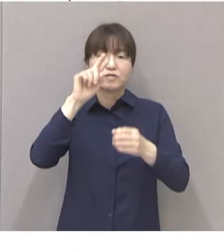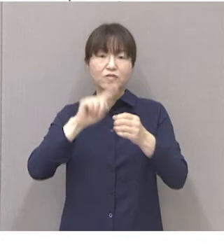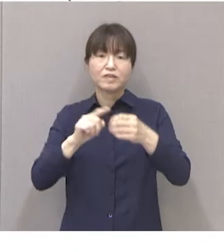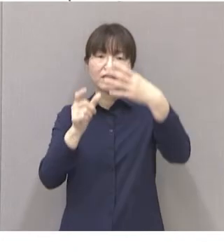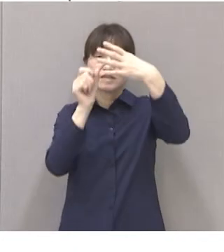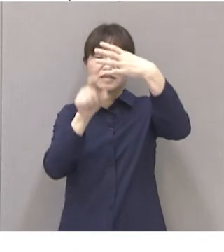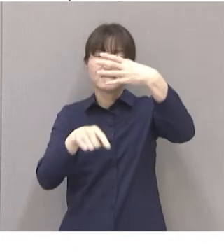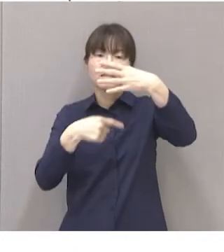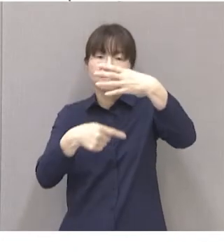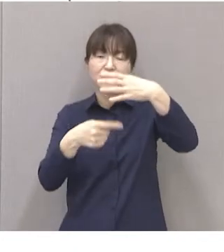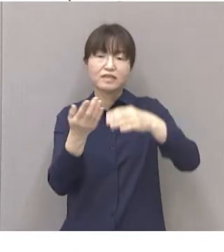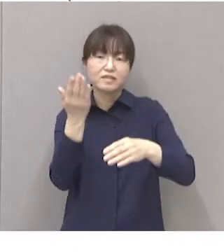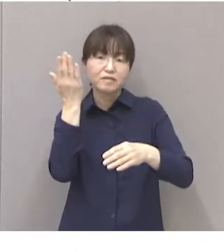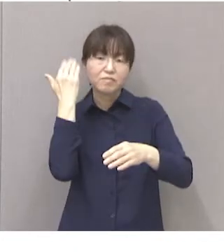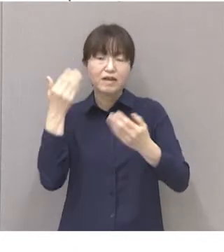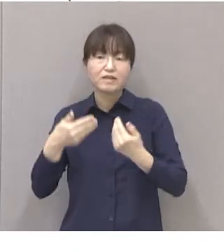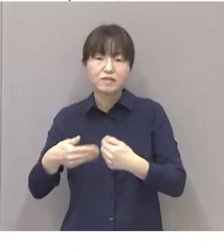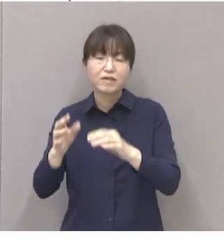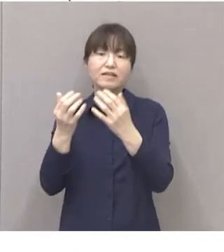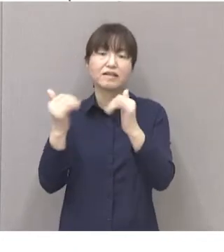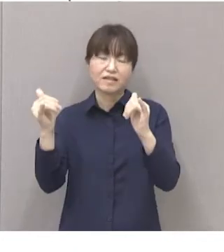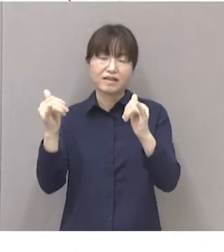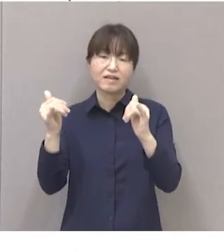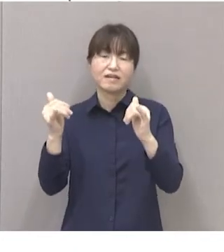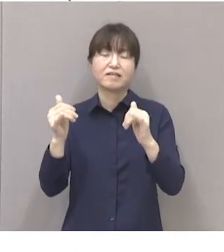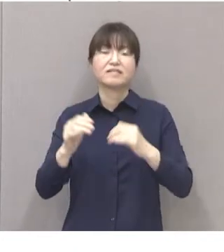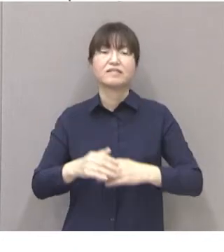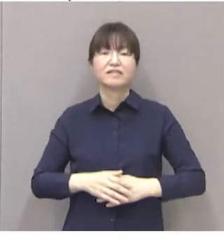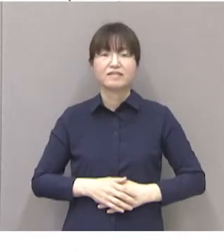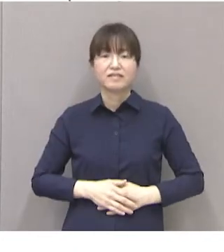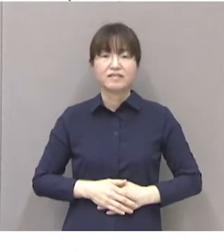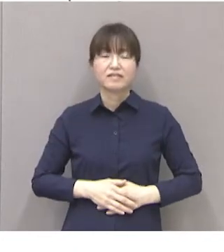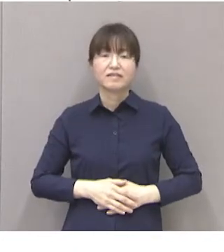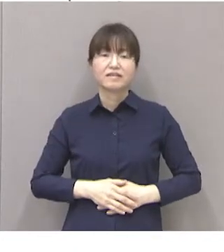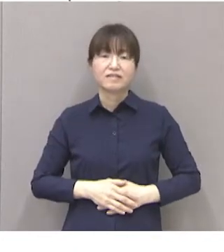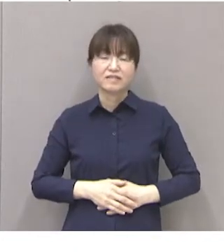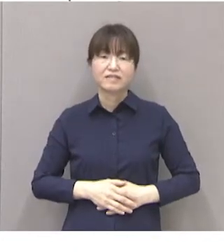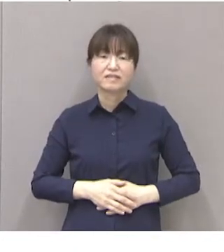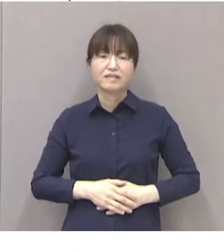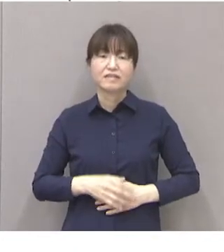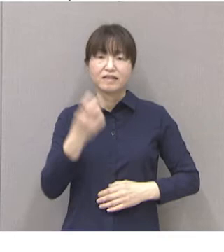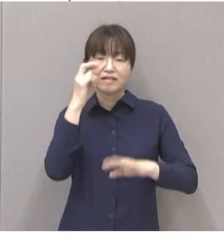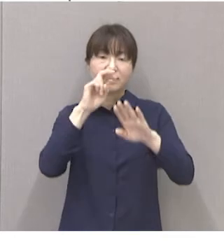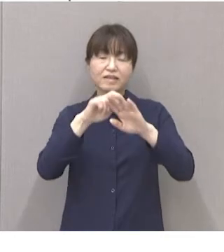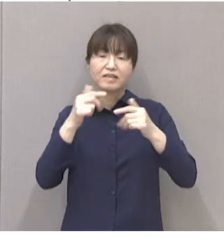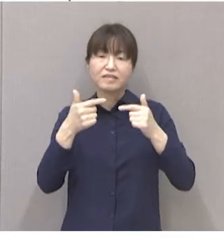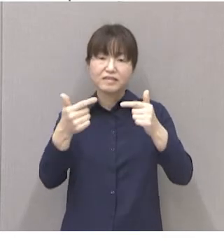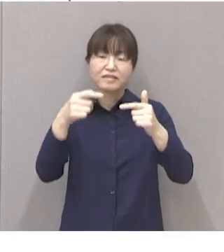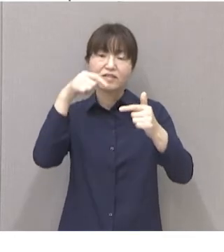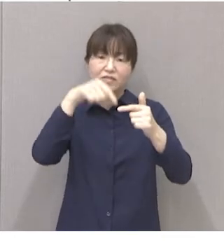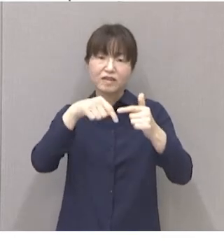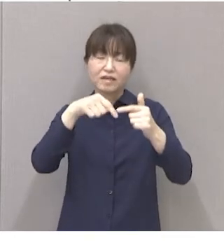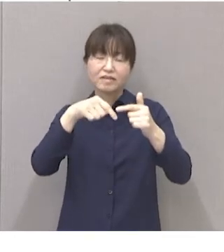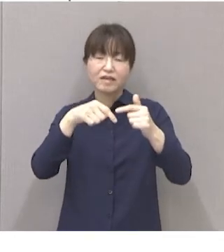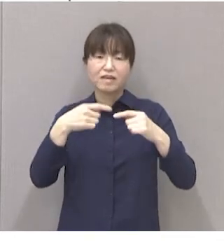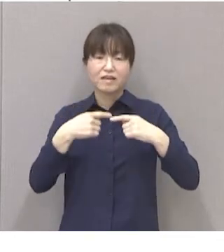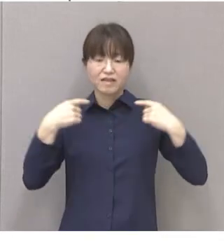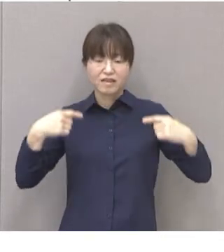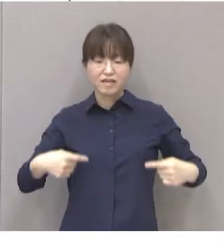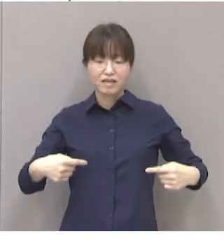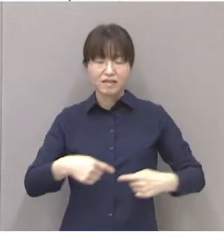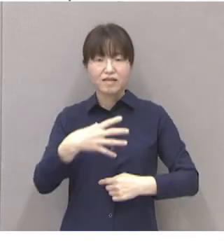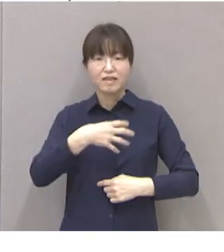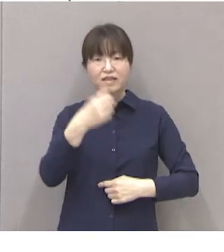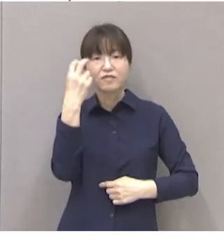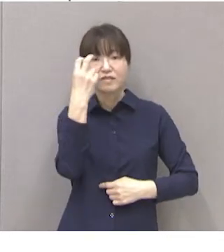4月1日以前生まれの方が対象になります検査内容は検診車で胸部エックス線撮影を行い